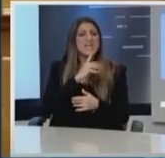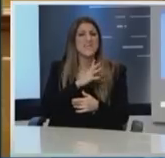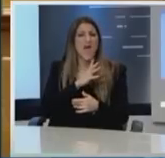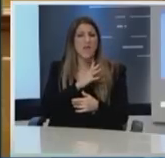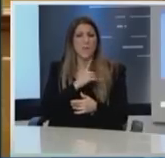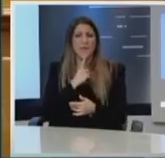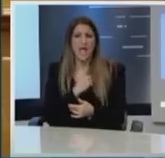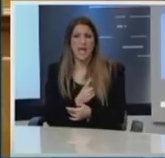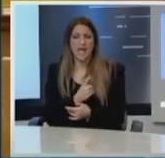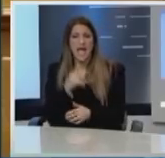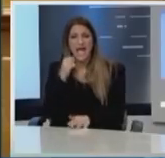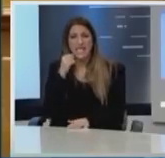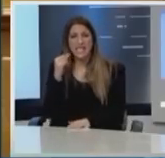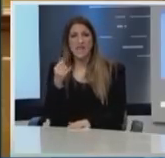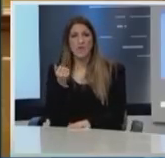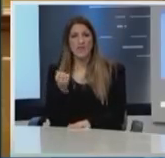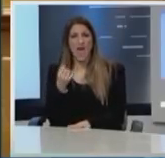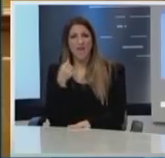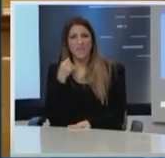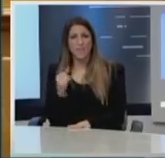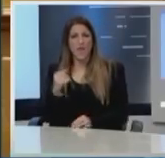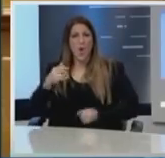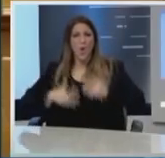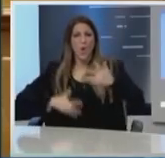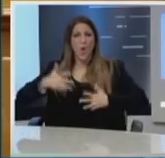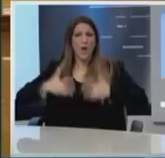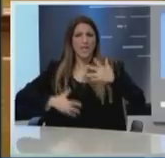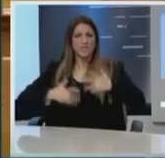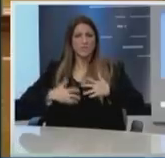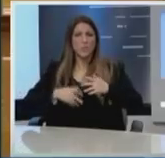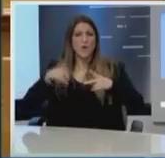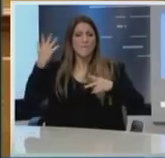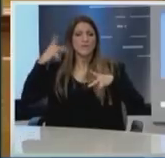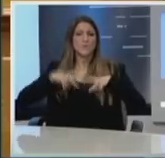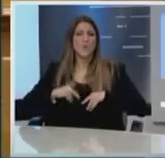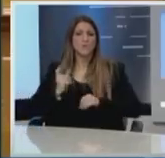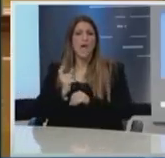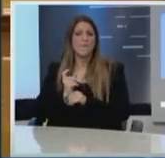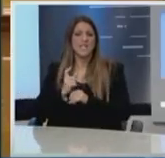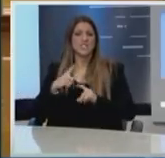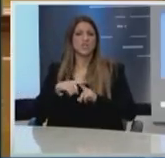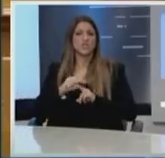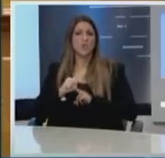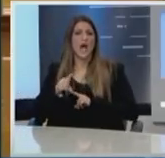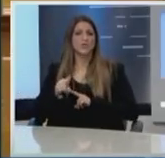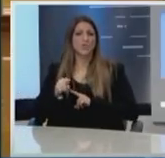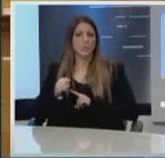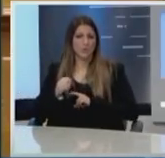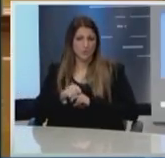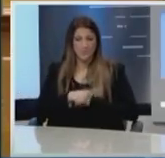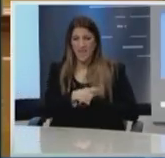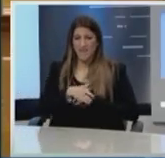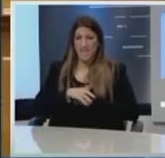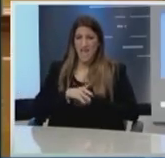μας λέγανε ότι είναι τηλεφωνική αριθμή οι λογαριασμοί του Παντωνίου και του Τζοχατζόπουλου. Οι ίδιοι άνθρωποι που